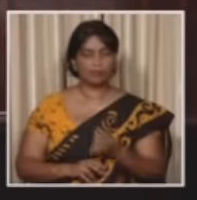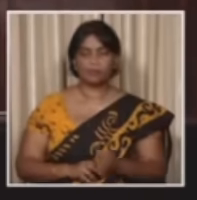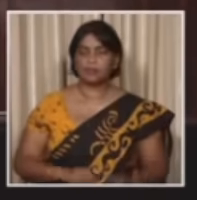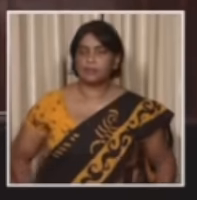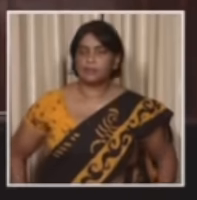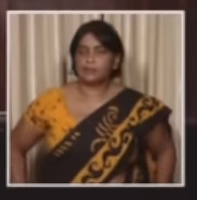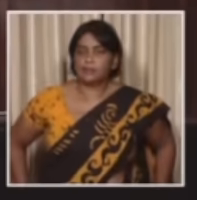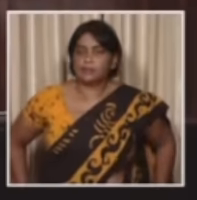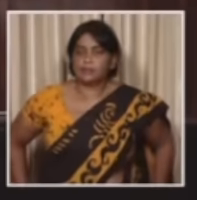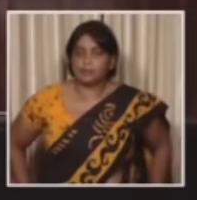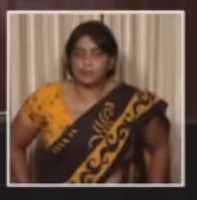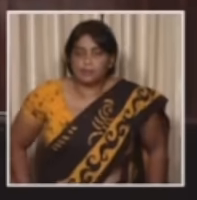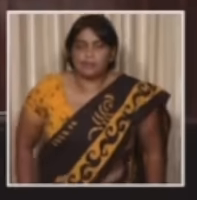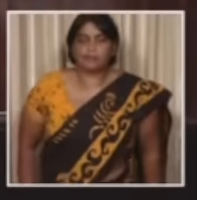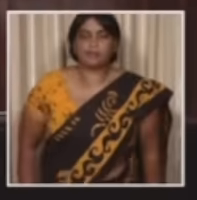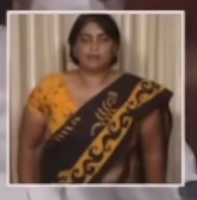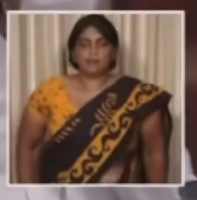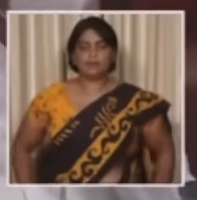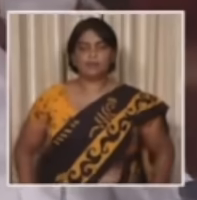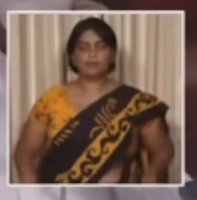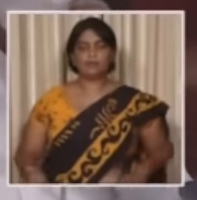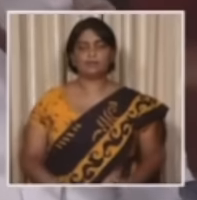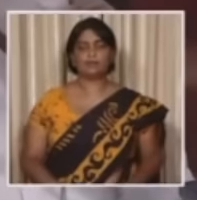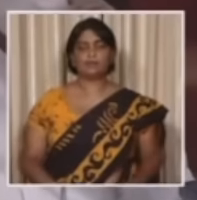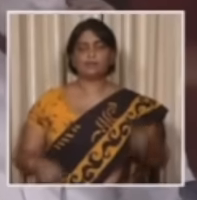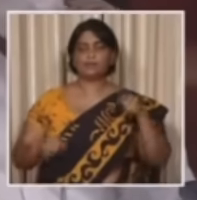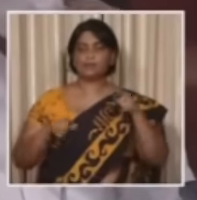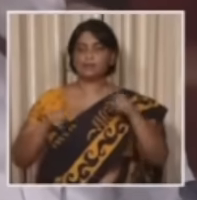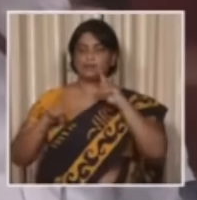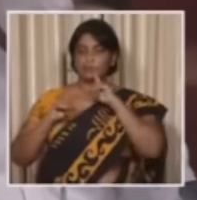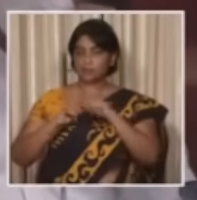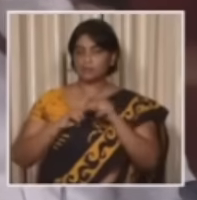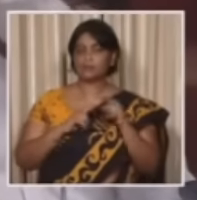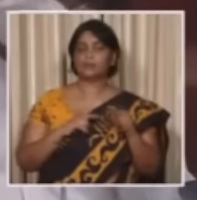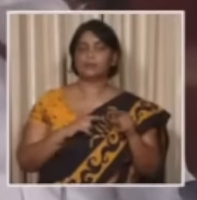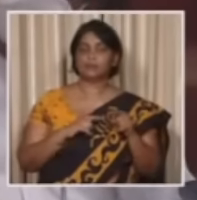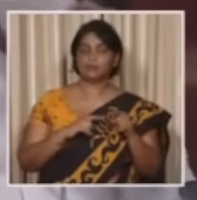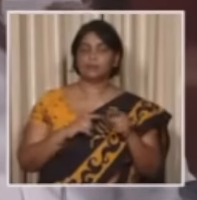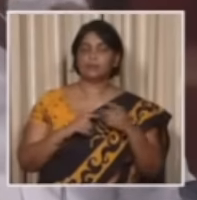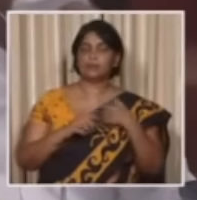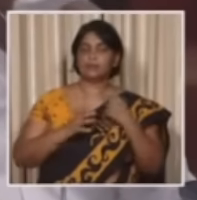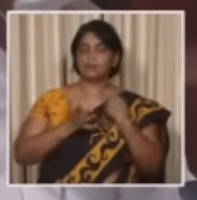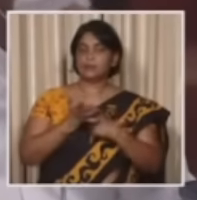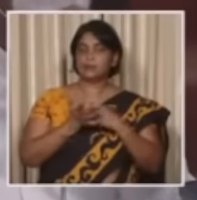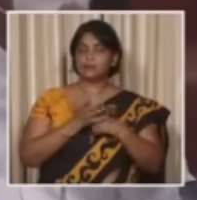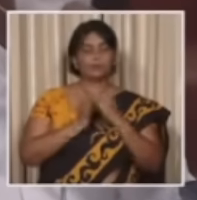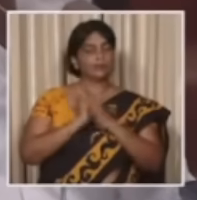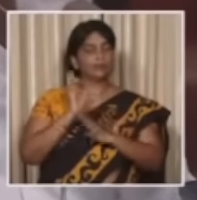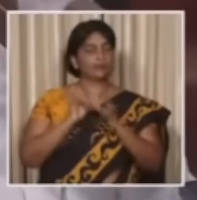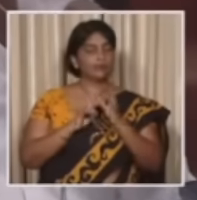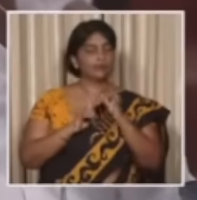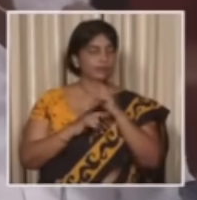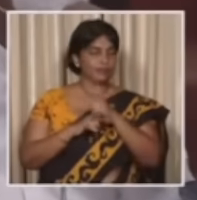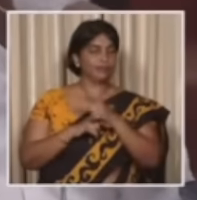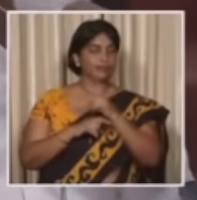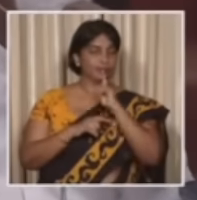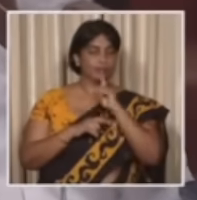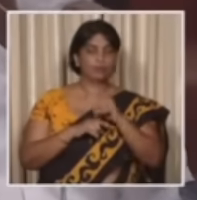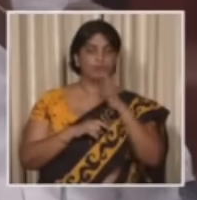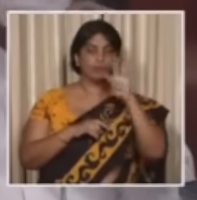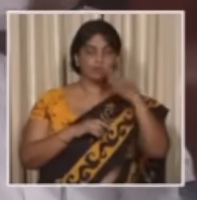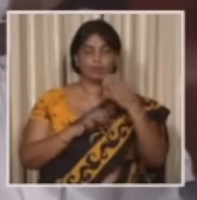ඕකේ අවසන් කරන්න ඔබතුමා කියලා එතකොට මේකේ කියනවා අපේ රාජිත මැතුමාගේ $400 billion